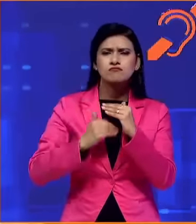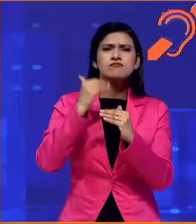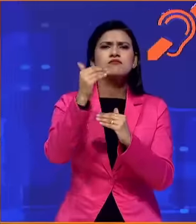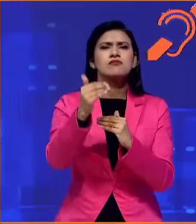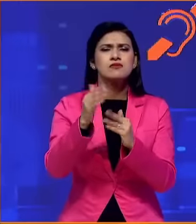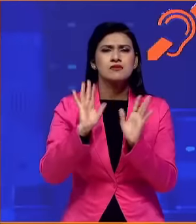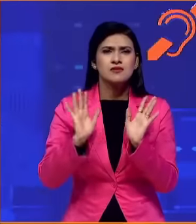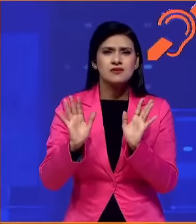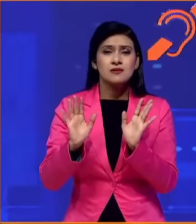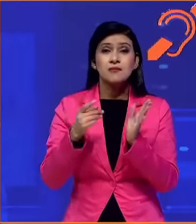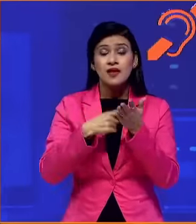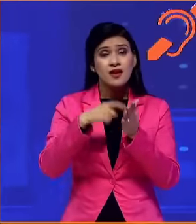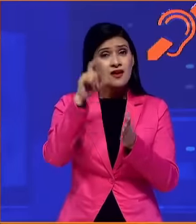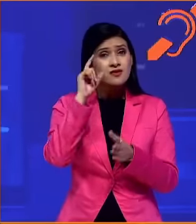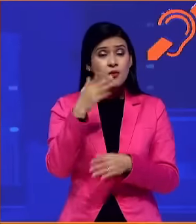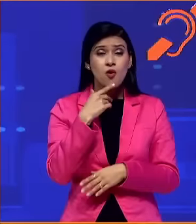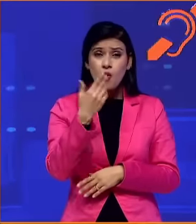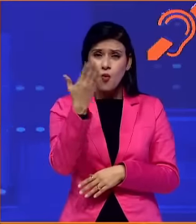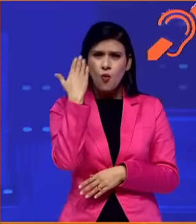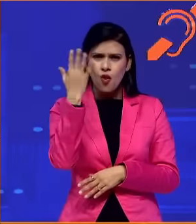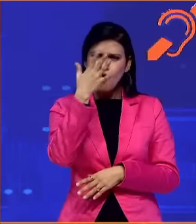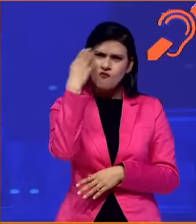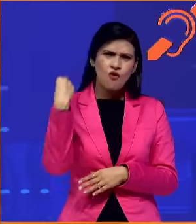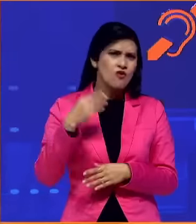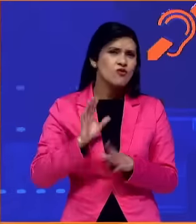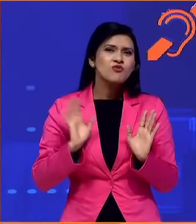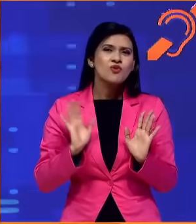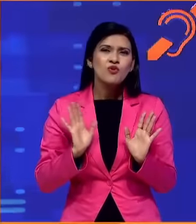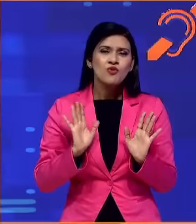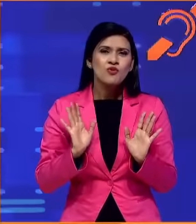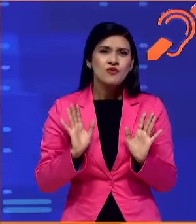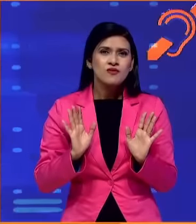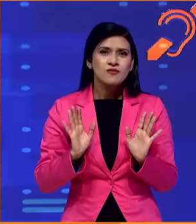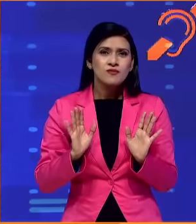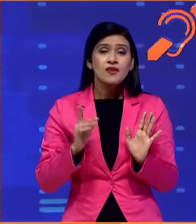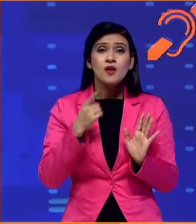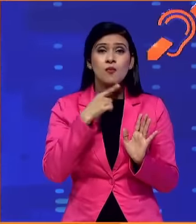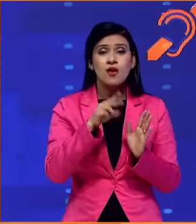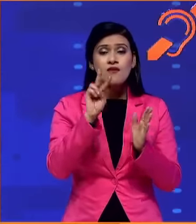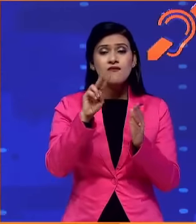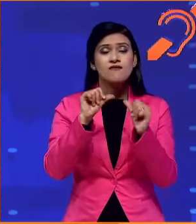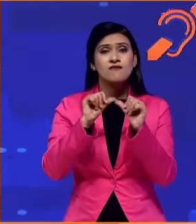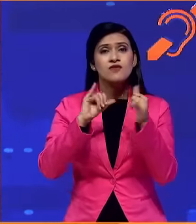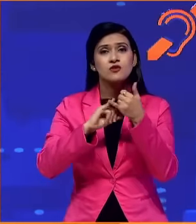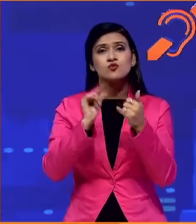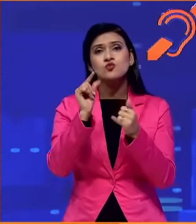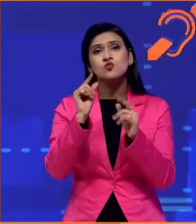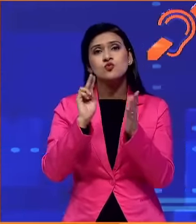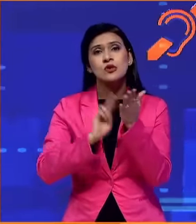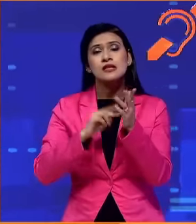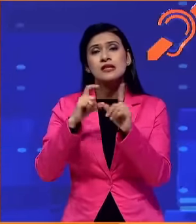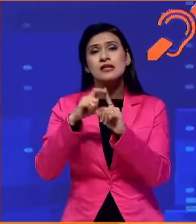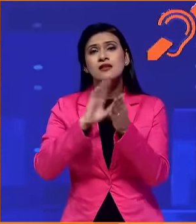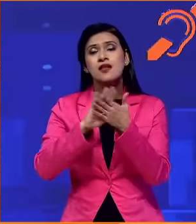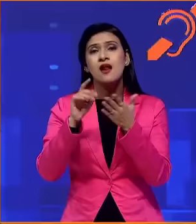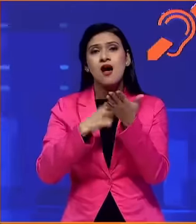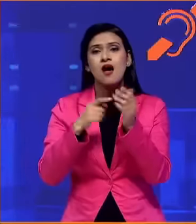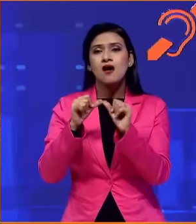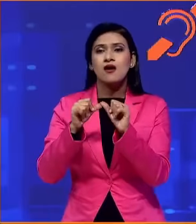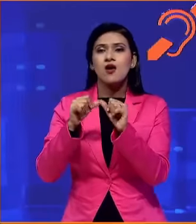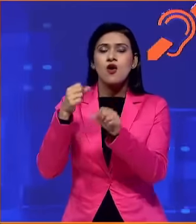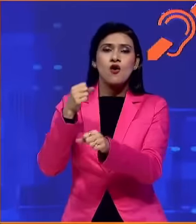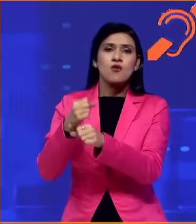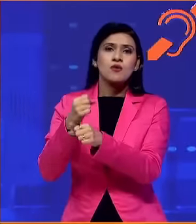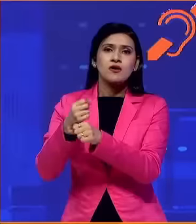बढ़नाचाहिए। हमअतीतकोयूंहीकैसेभूलसकतेहैं?उन्होंने कहाकिवसुंधराराजेनेमेरी सरकारकोबचाया,औरआपकहाकरतेथेकि